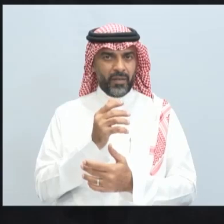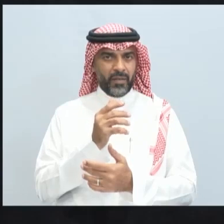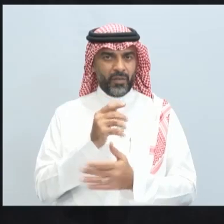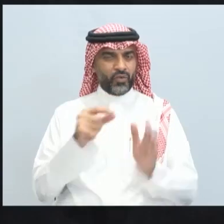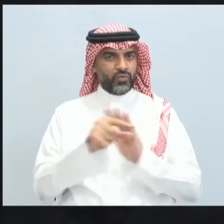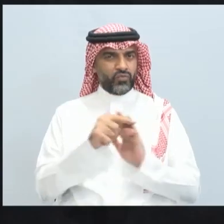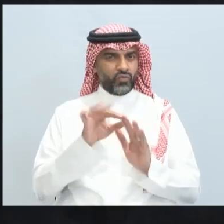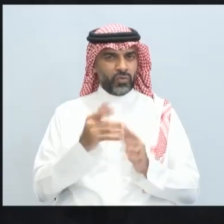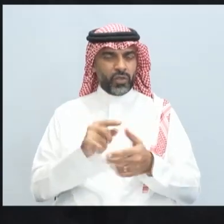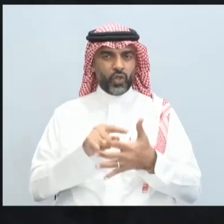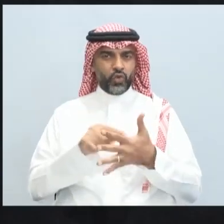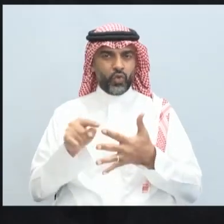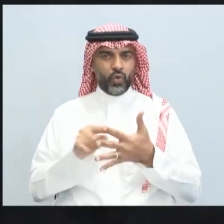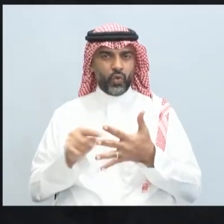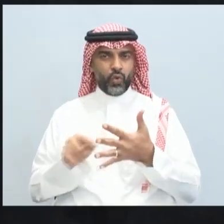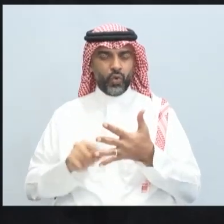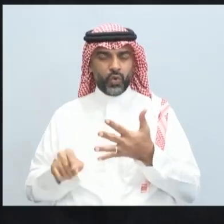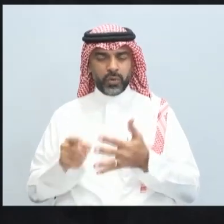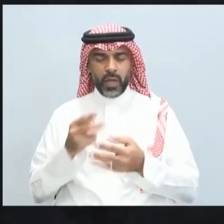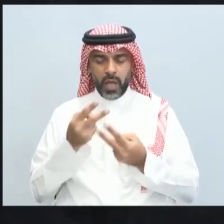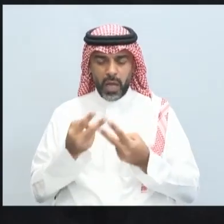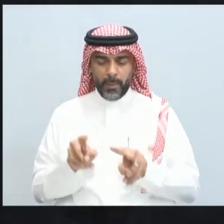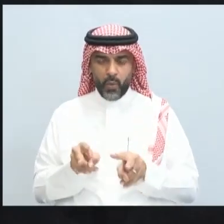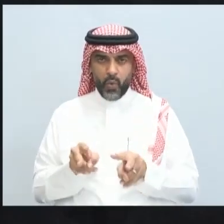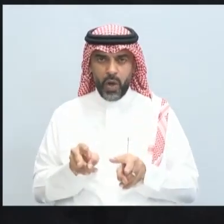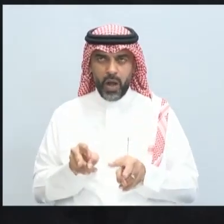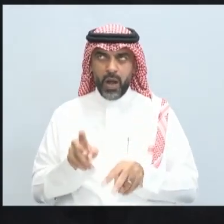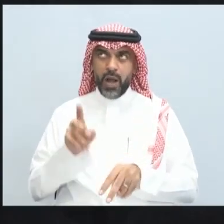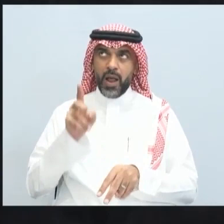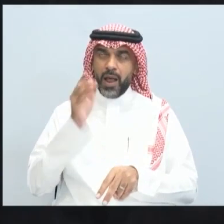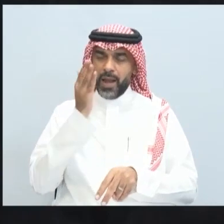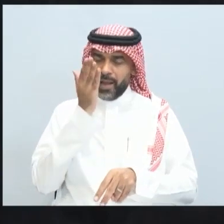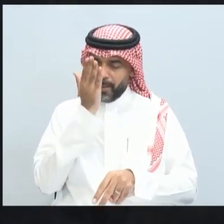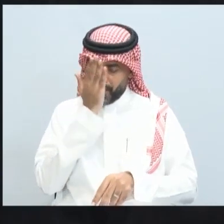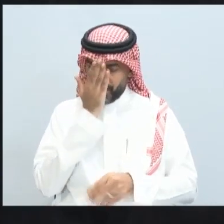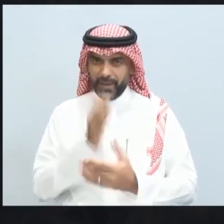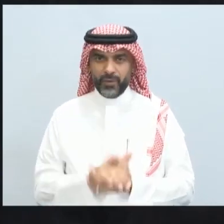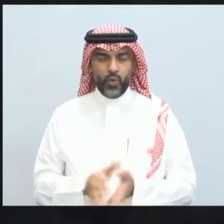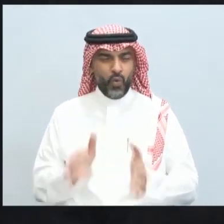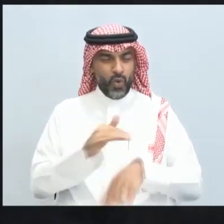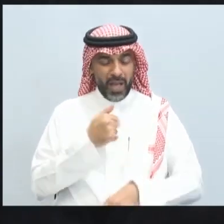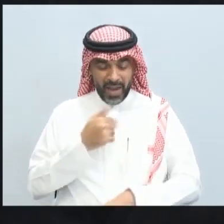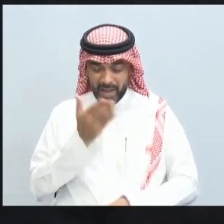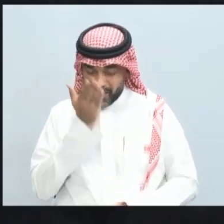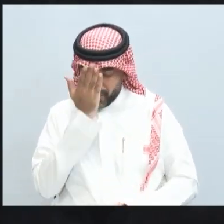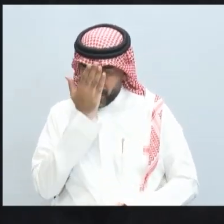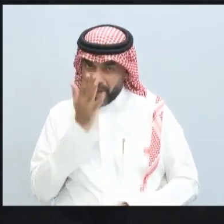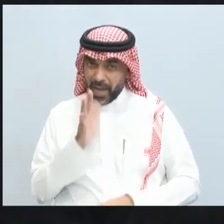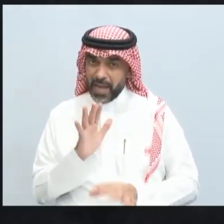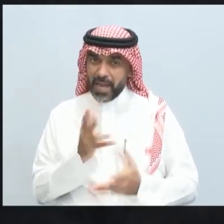شروط قبول العباده كل العباداتنا التي نعبد بها الله عز وجل لها